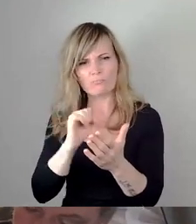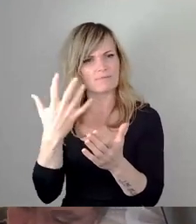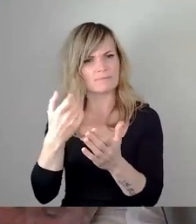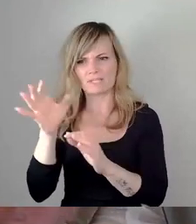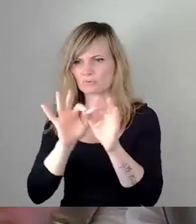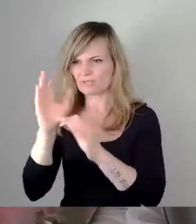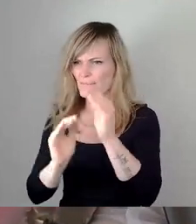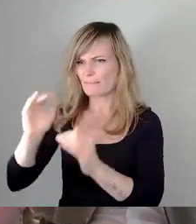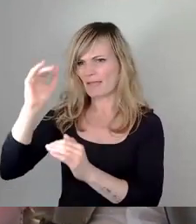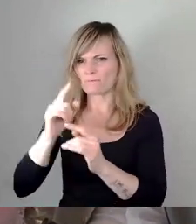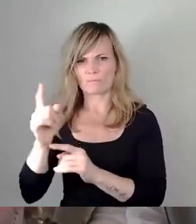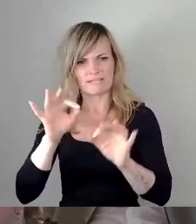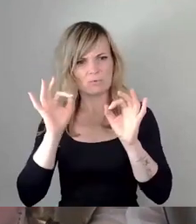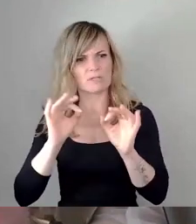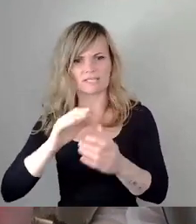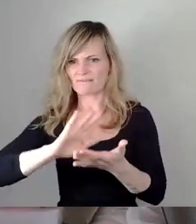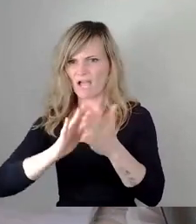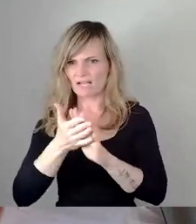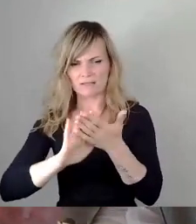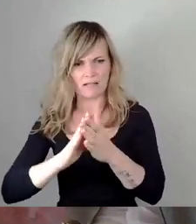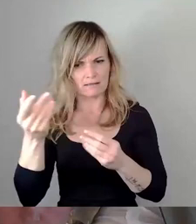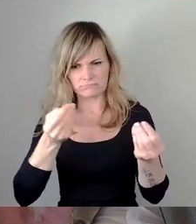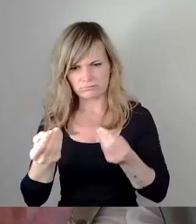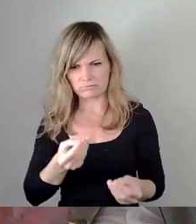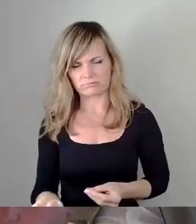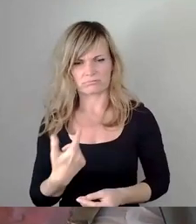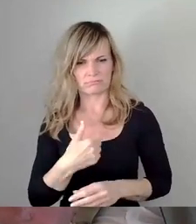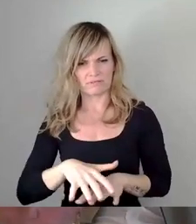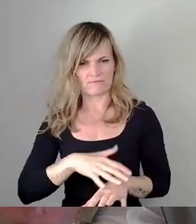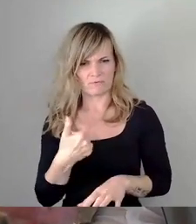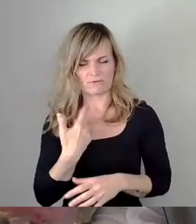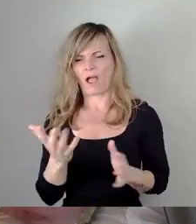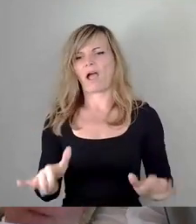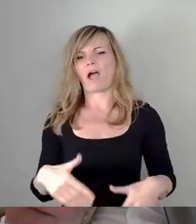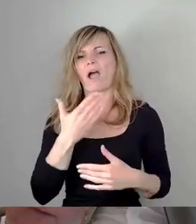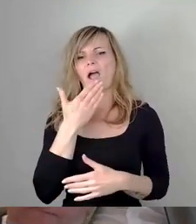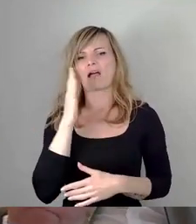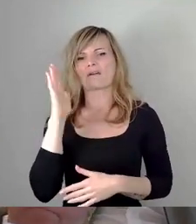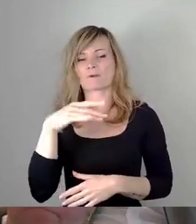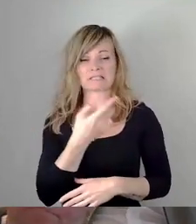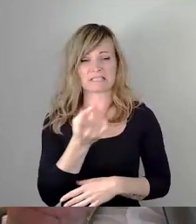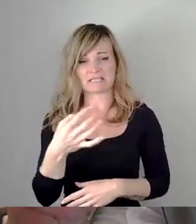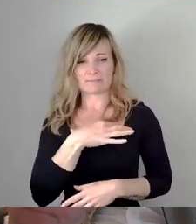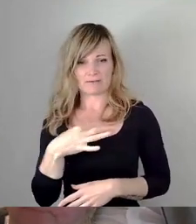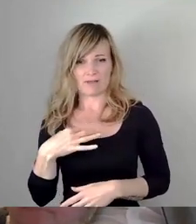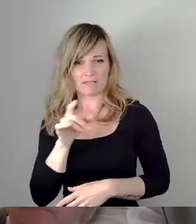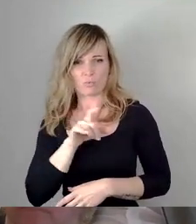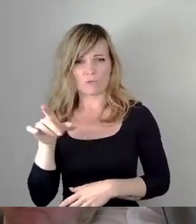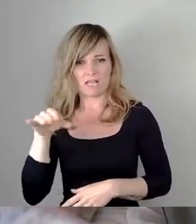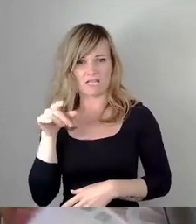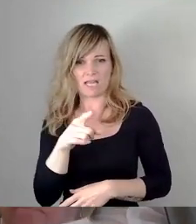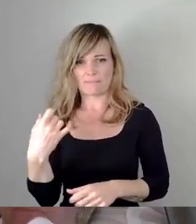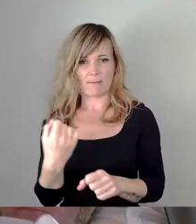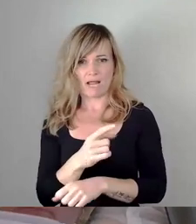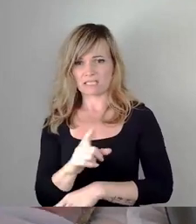nicht ordentlich verhandeln kann. Und ich habe den Eindruck, man hat sich sehr leicht gemacht. Jeder private Unternehmer hätte das nicht gemacht,